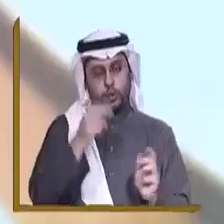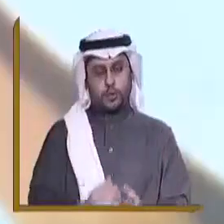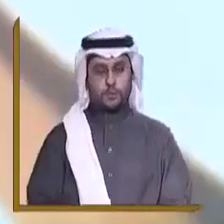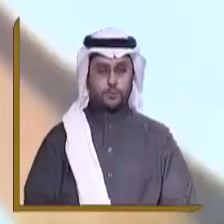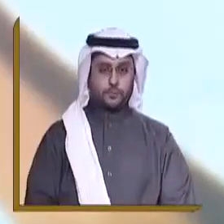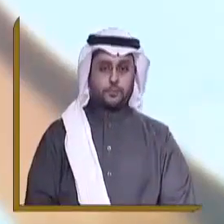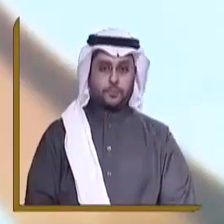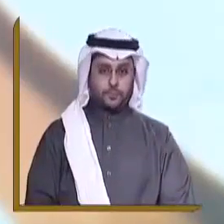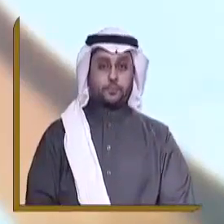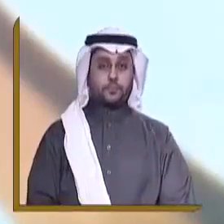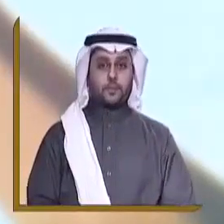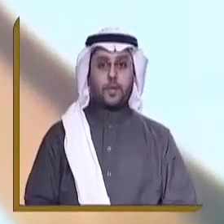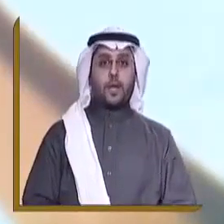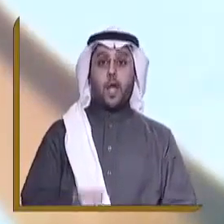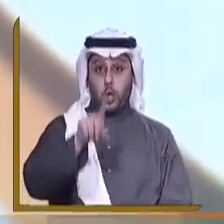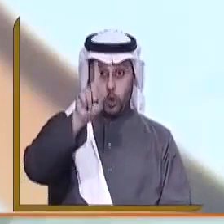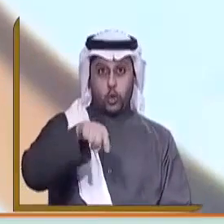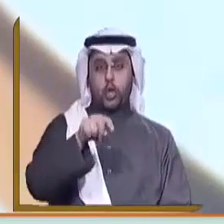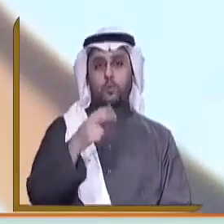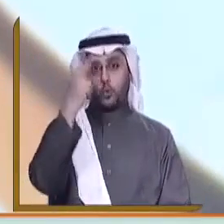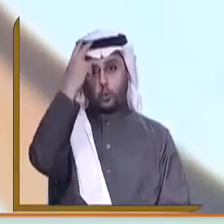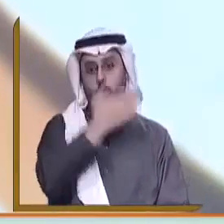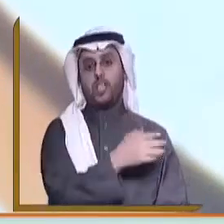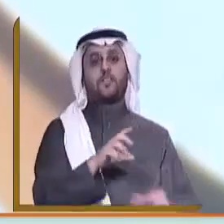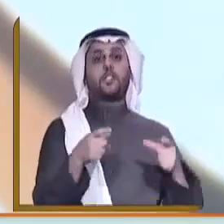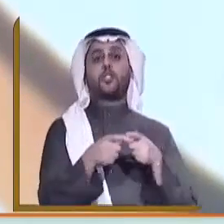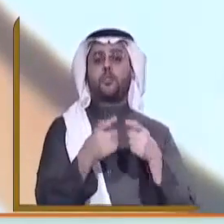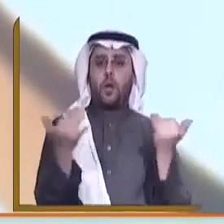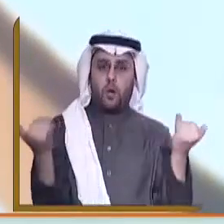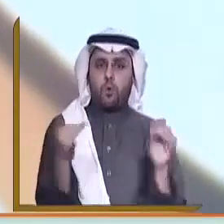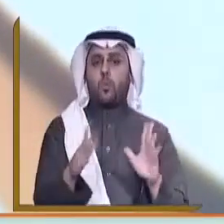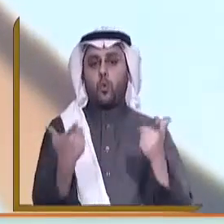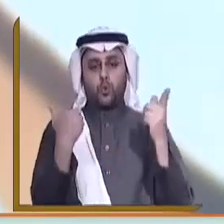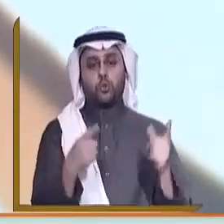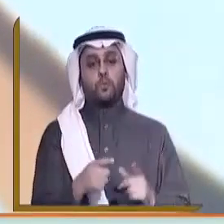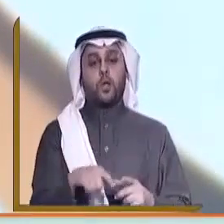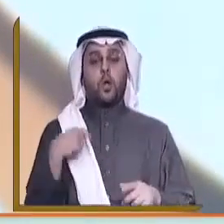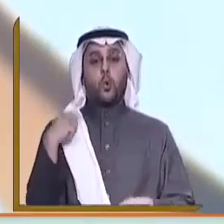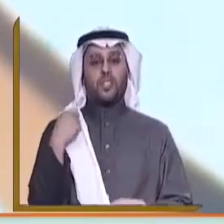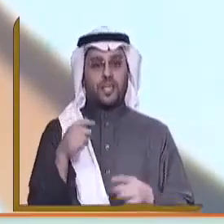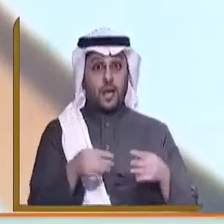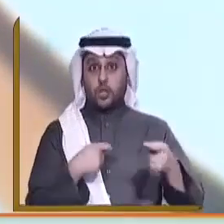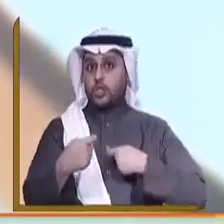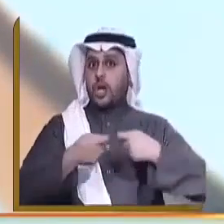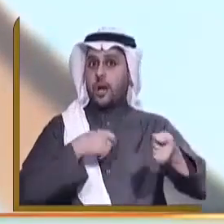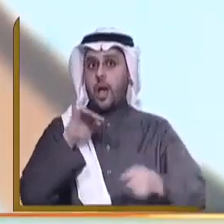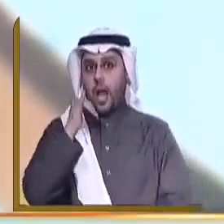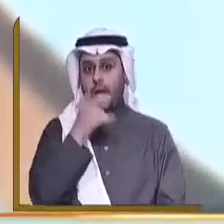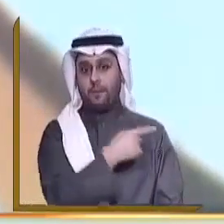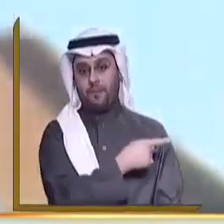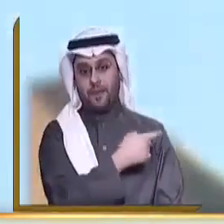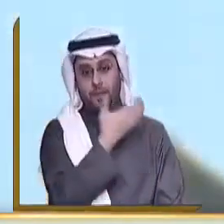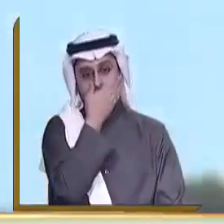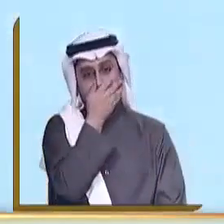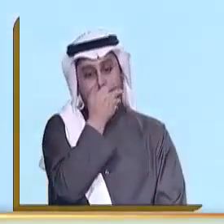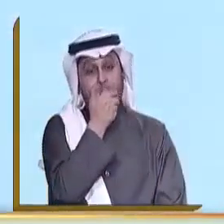المشترك راست المملكه الاجتماع التحضيري لوزراء التجاره العرب بمنظمه التجاره العالميه ممثله